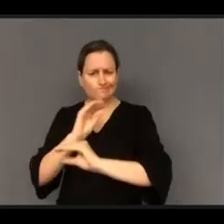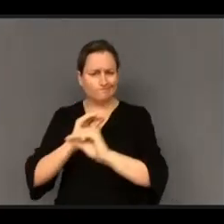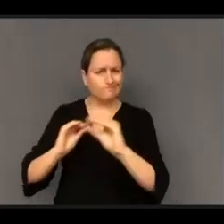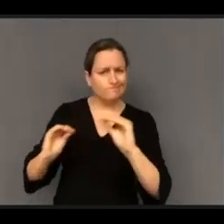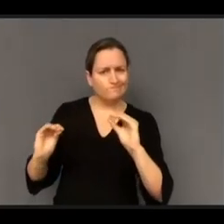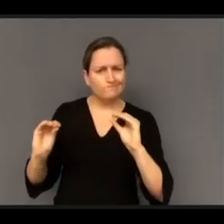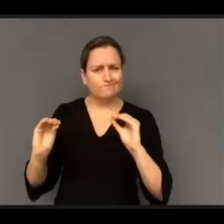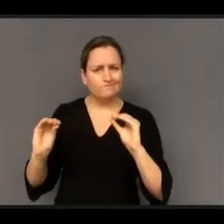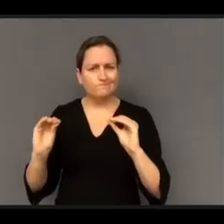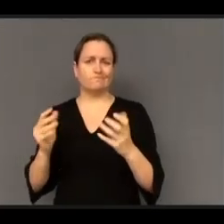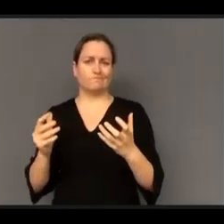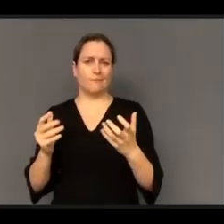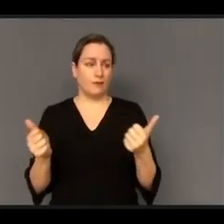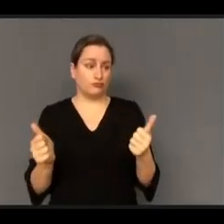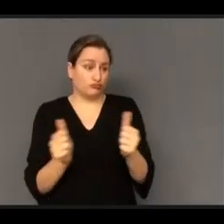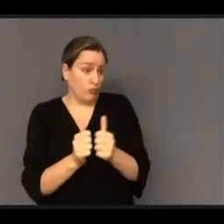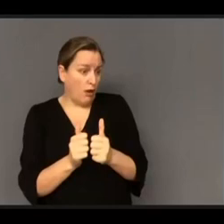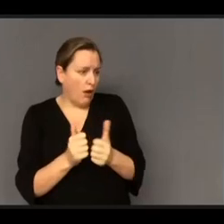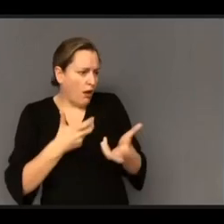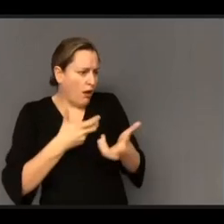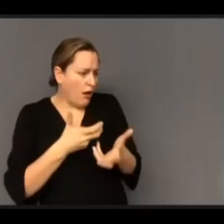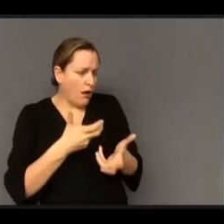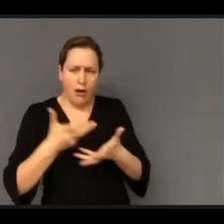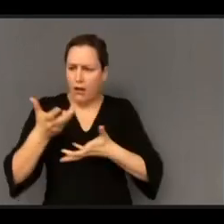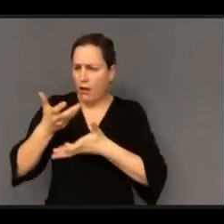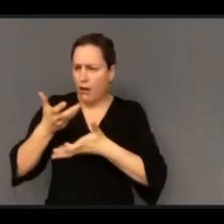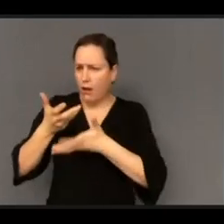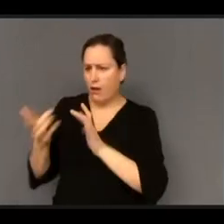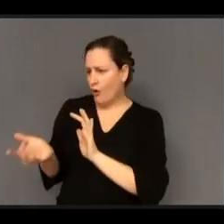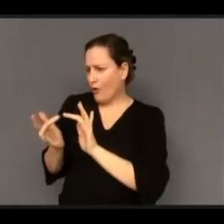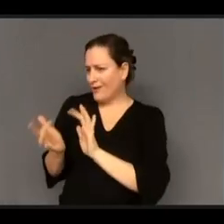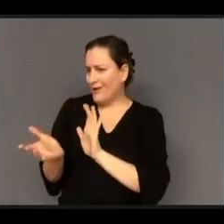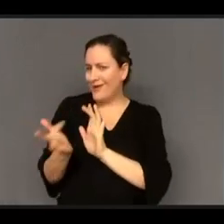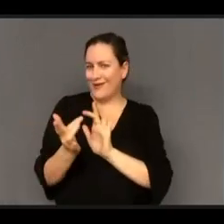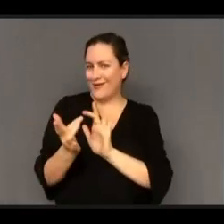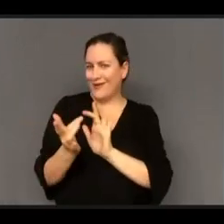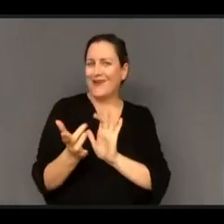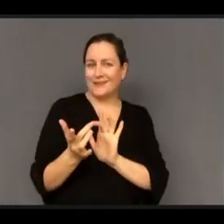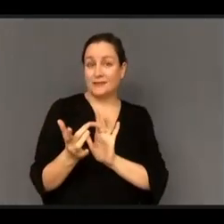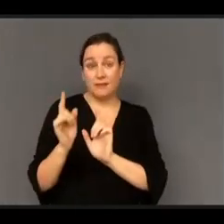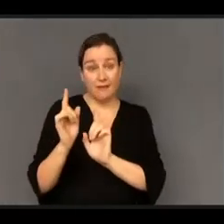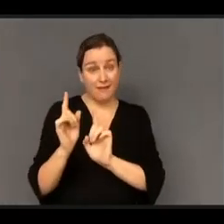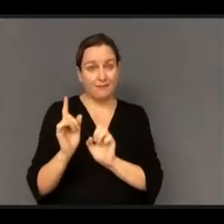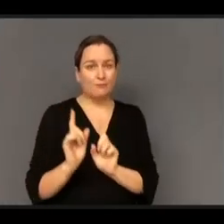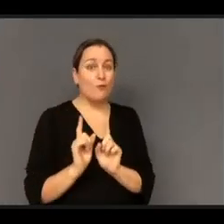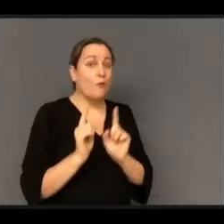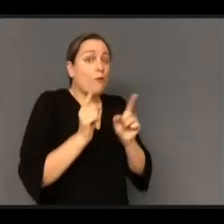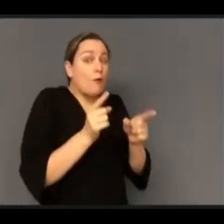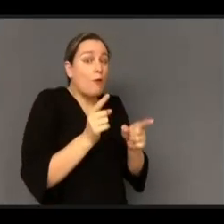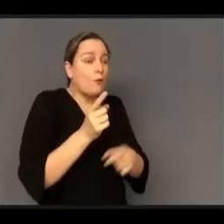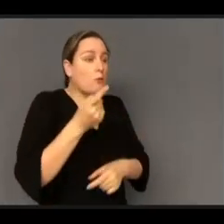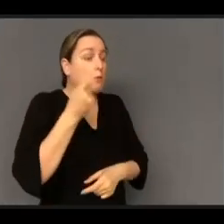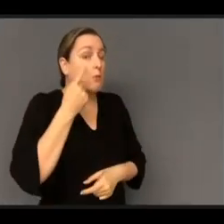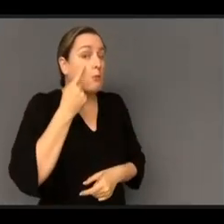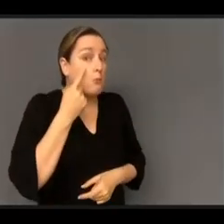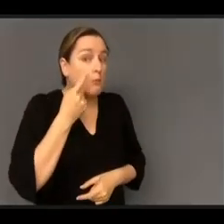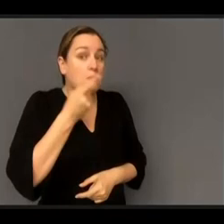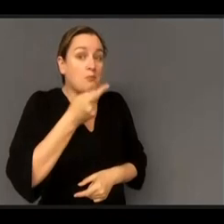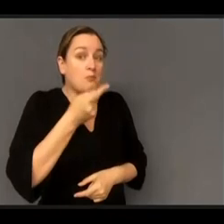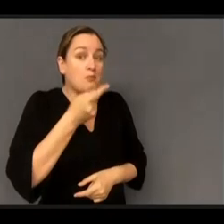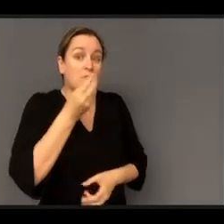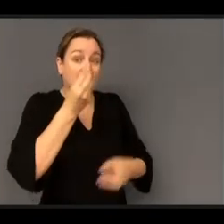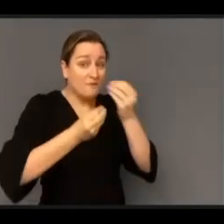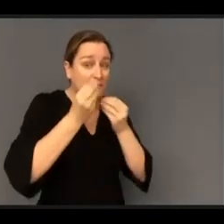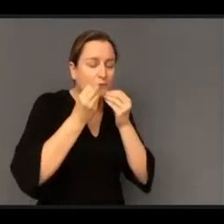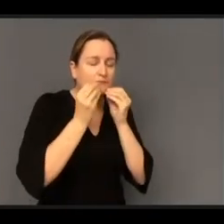ぜひ京都、そして日本の文化や食事、おもてなしをご堪能いただき